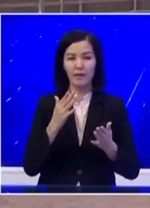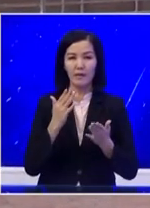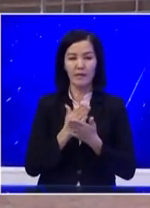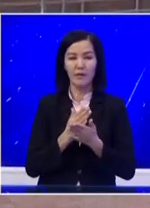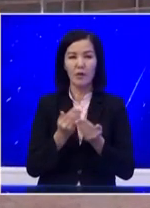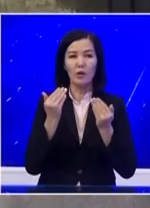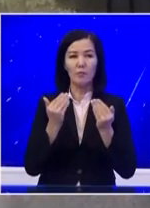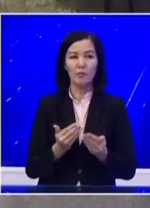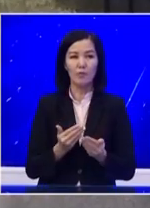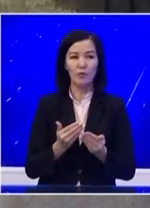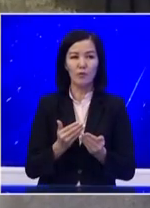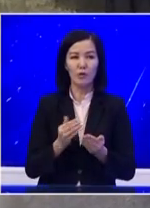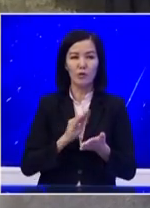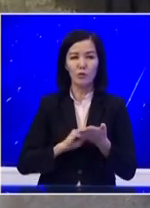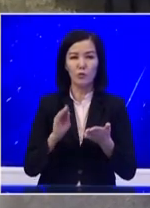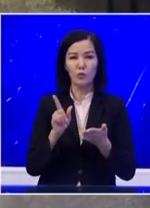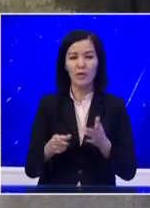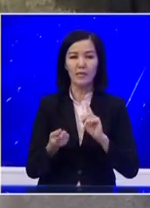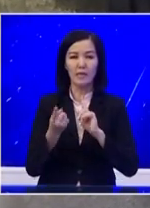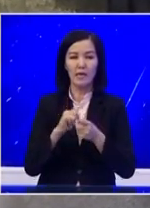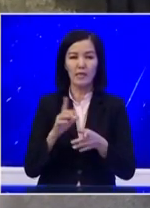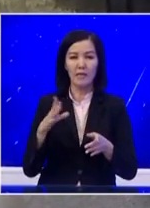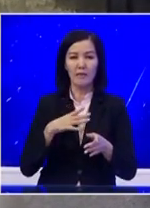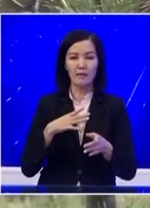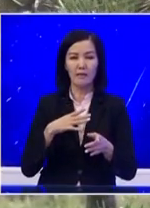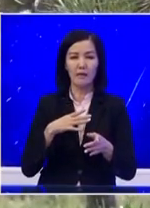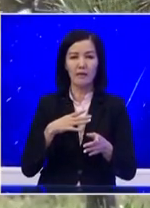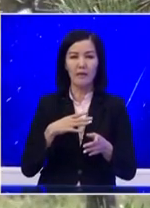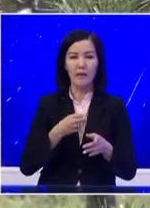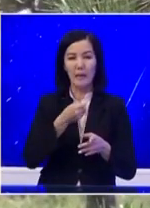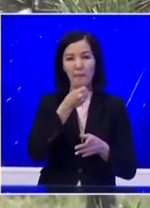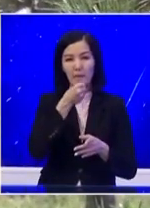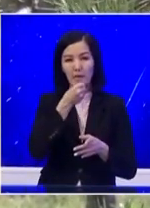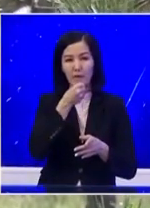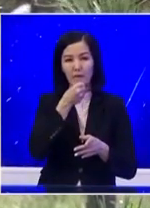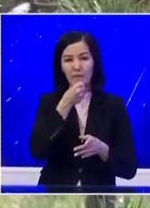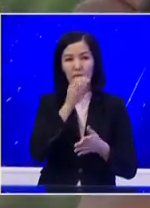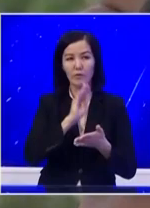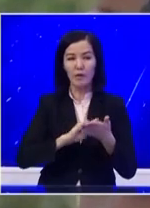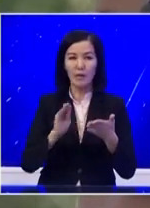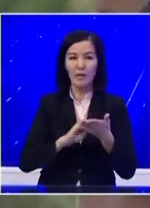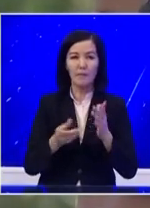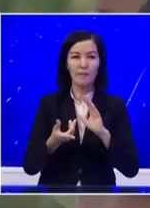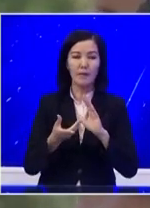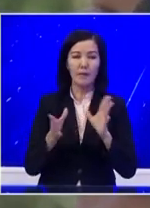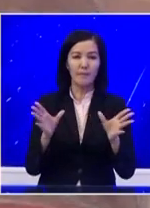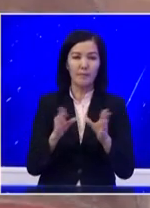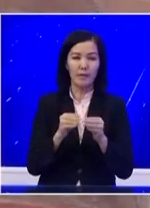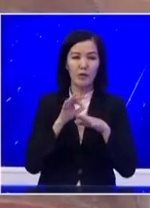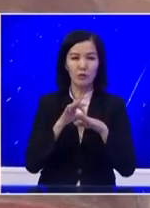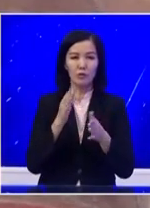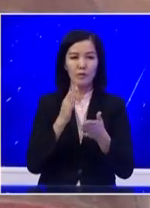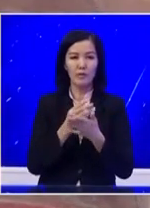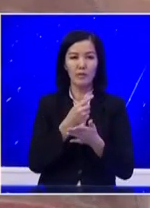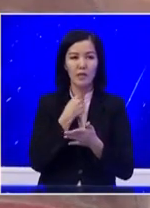ардагер журналистке айналды. Тынымсыз телетіршілікте қолынан микрофонын, қалам-қағазын тастамады.